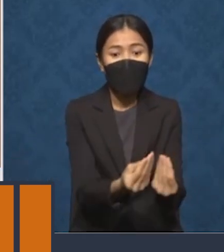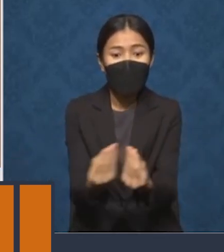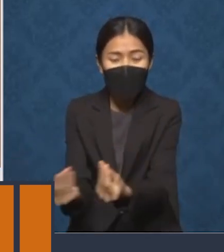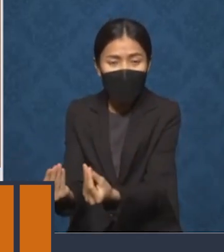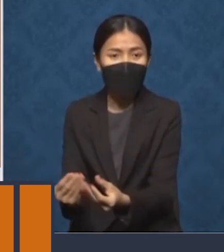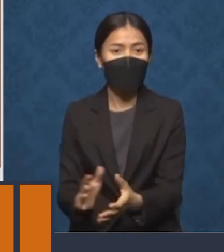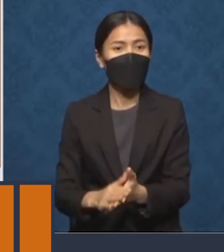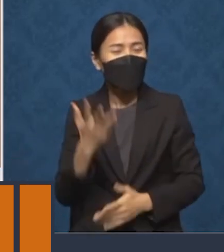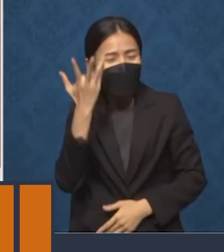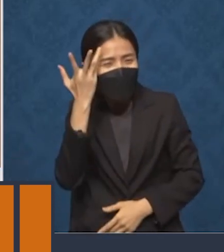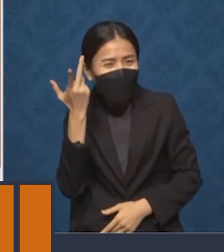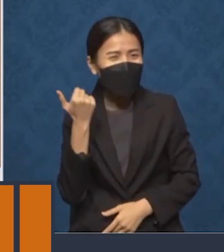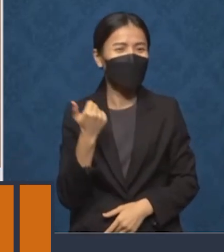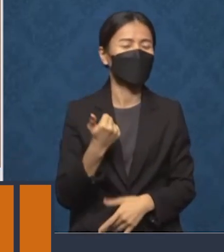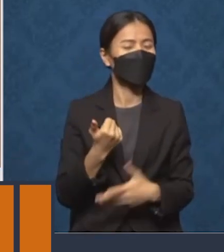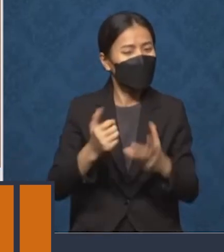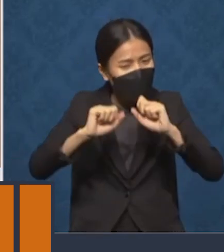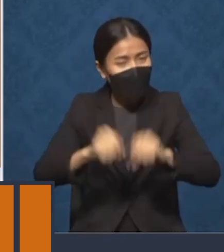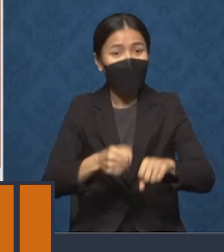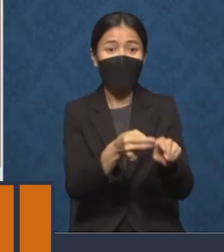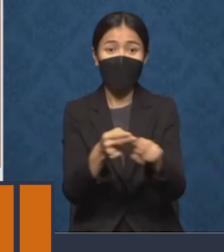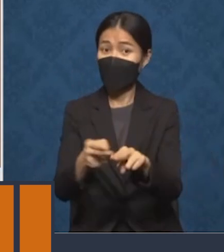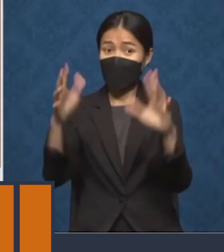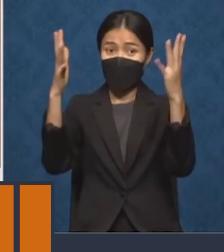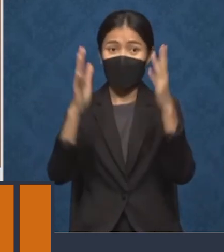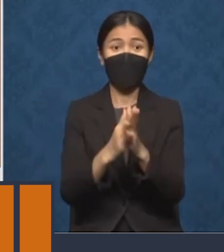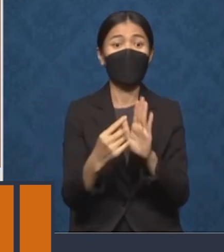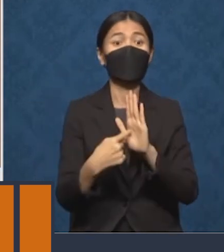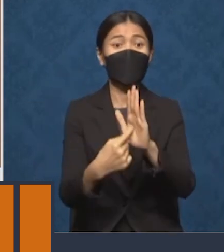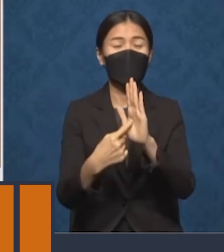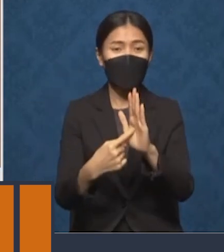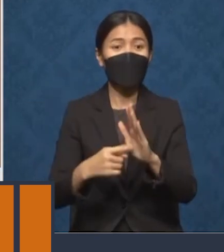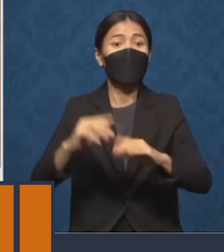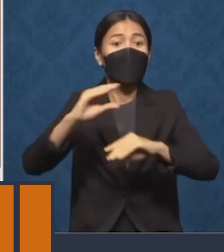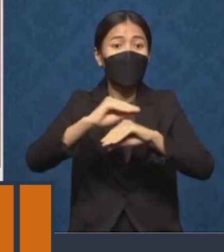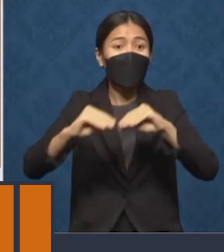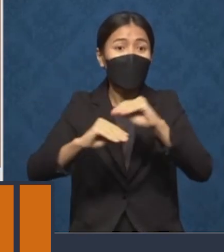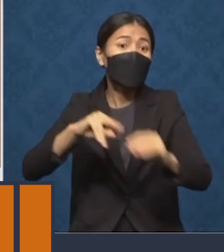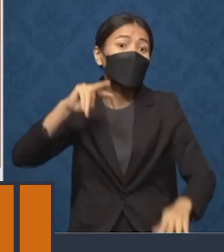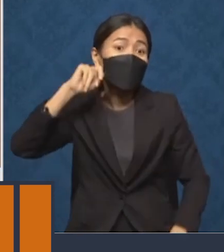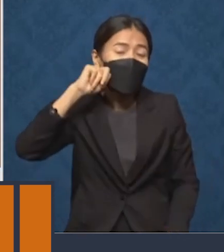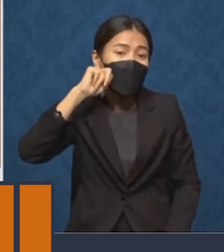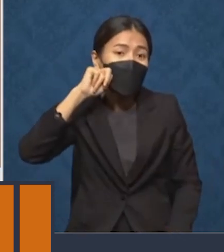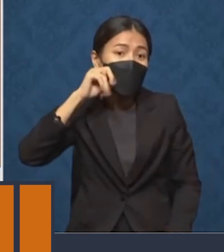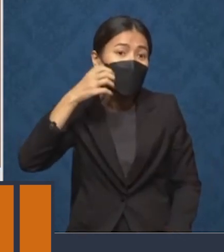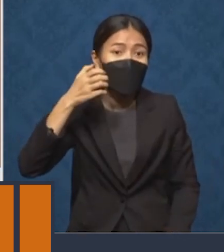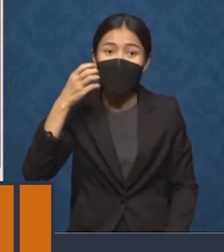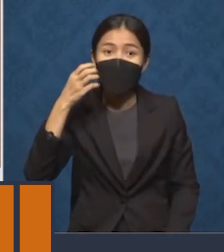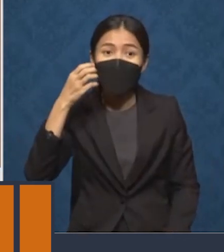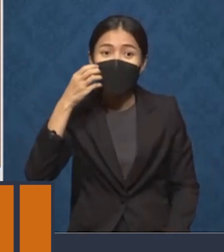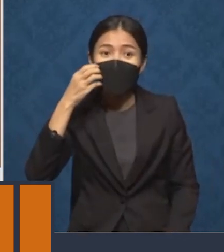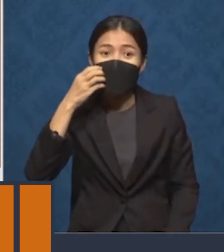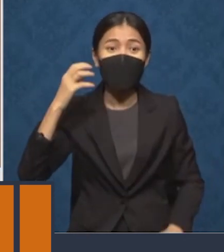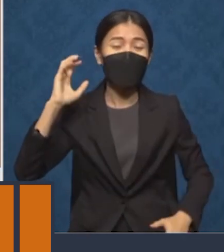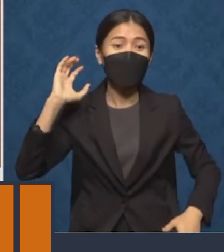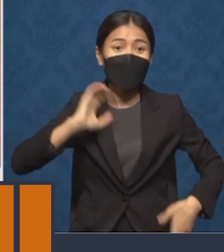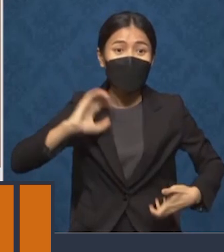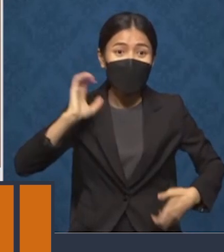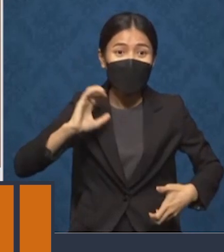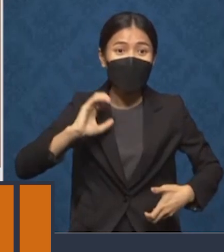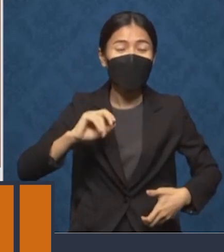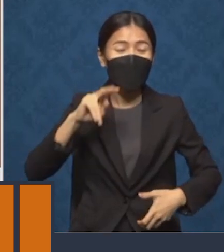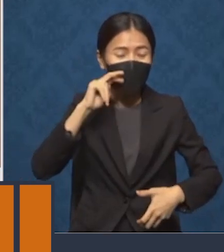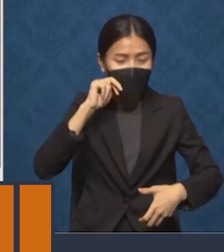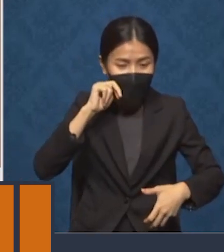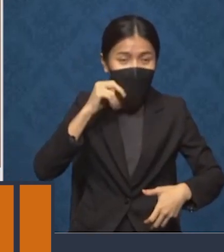วอย่างโครงการแก้มลิงซึ่งแต่ละแห่งเนี่ยมีความจุต่ำกว่า1ล้านลูกบาทเมตรด้วยซ้ำ